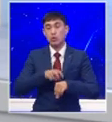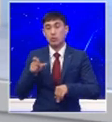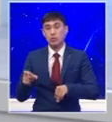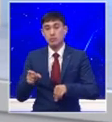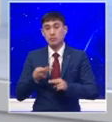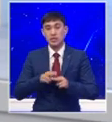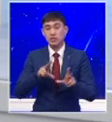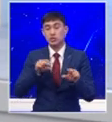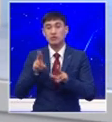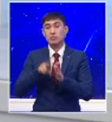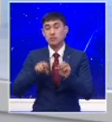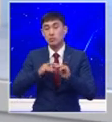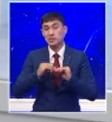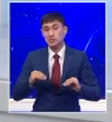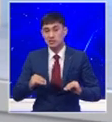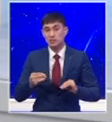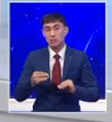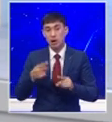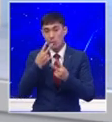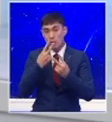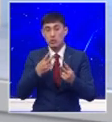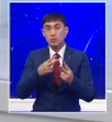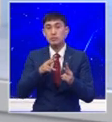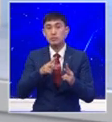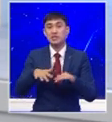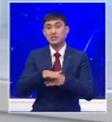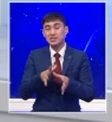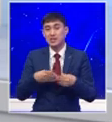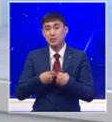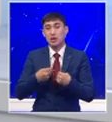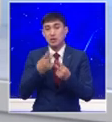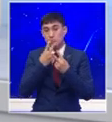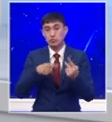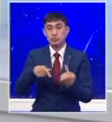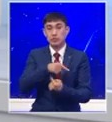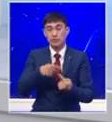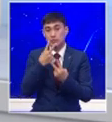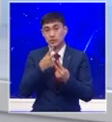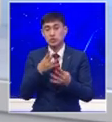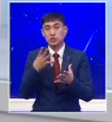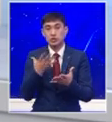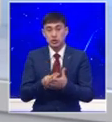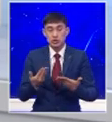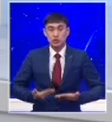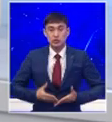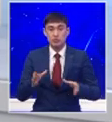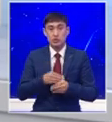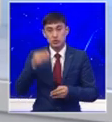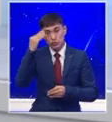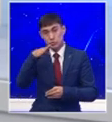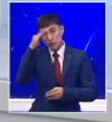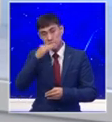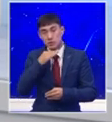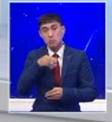программы «Счастливое и безопасное детство» мы обходим неблагополучные семьи, где живут отчимы или мачехи, приемные родители, родители,